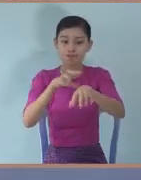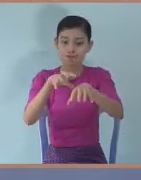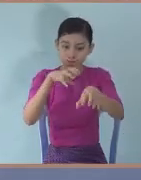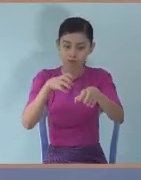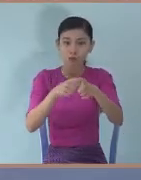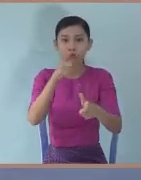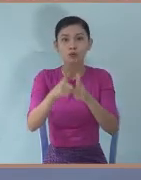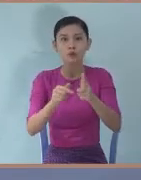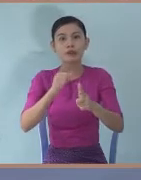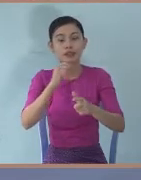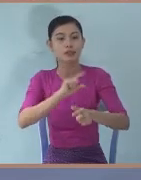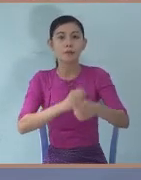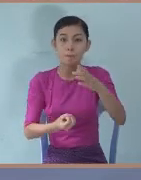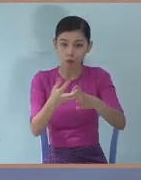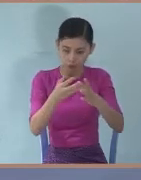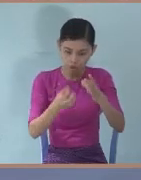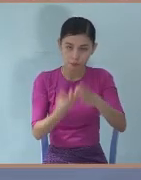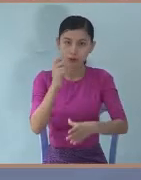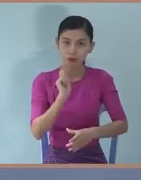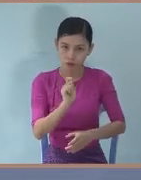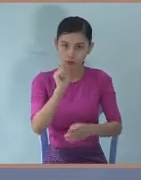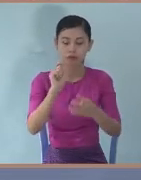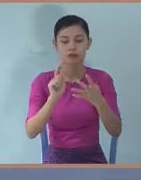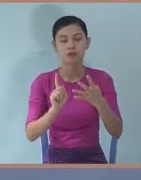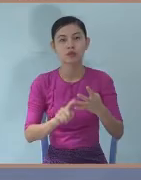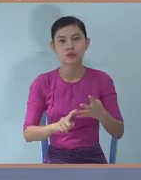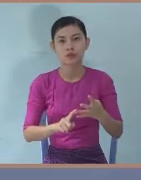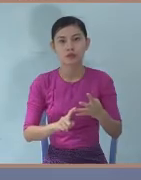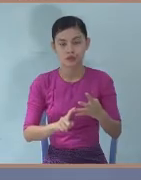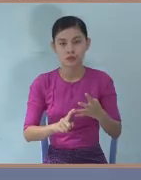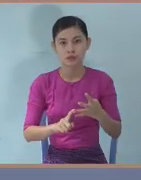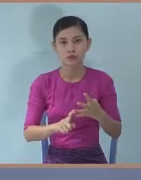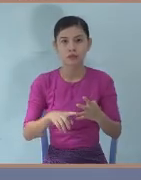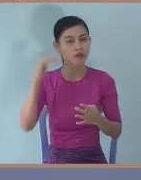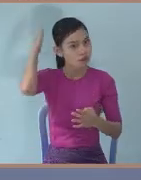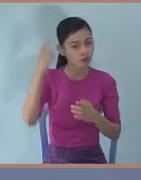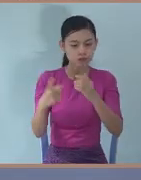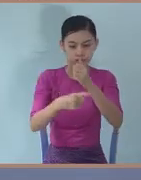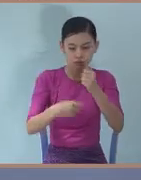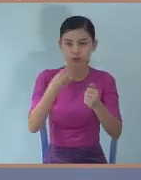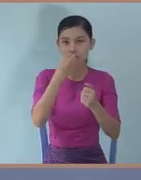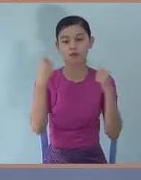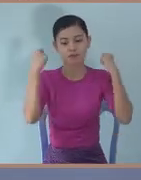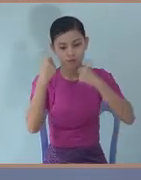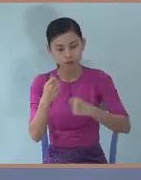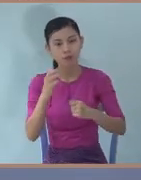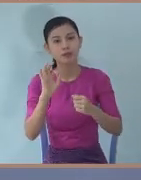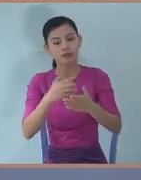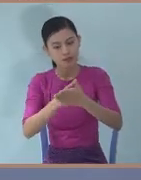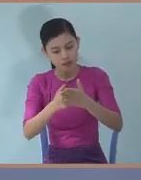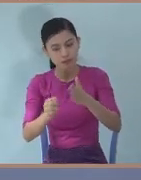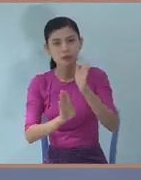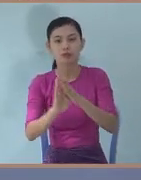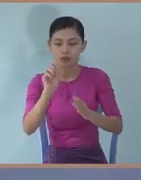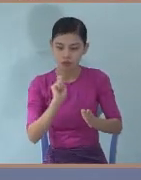ကြီးမျိုးအမိမှာပေါ့ပေါ့ရေကိုကျွန်တော်ဆောင်ရွက်တော့မှာပေါ့နော်။နမတူချက်ကတော့ကျွန်တော်တို့တောင်းနမအလုပ်တမဘဝမြင့်တေရေကိုဆော